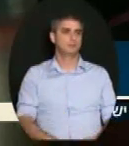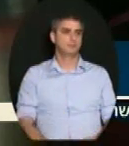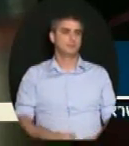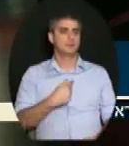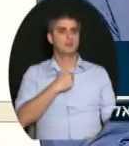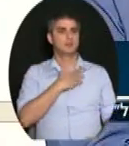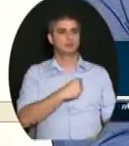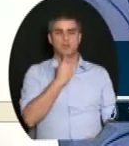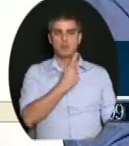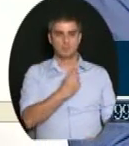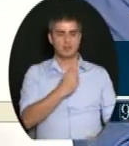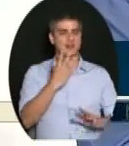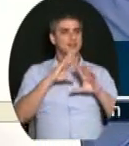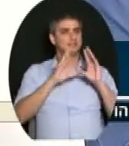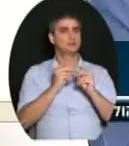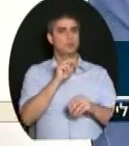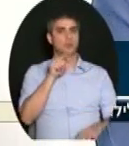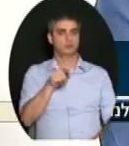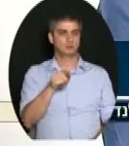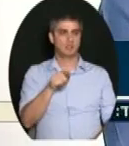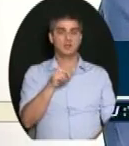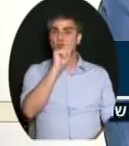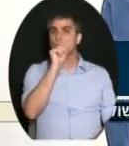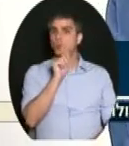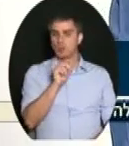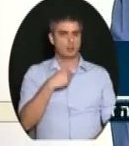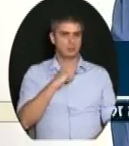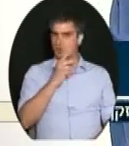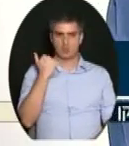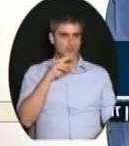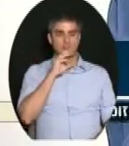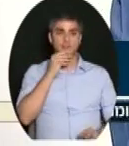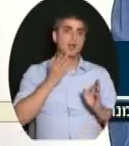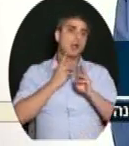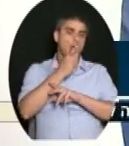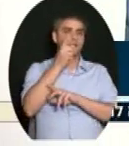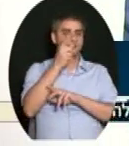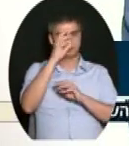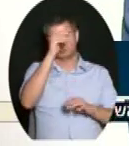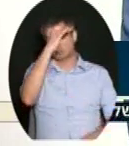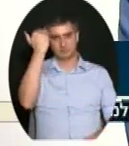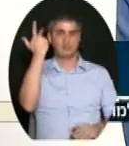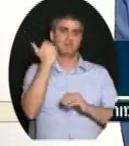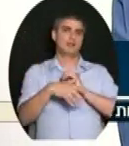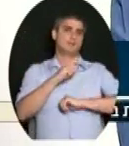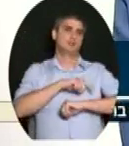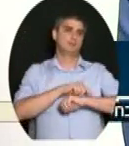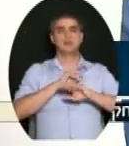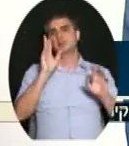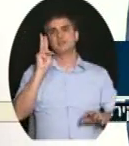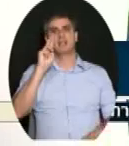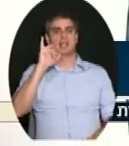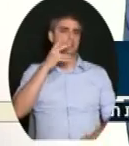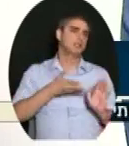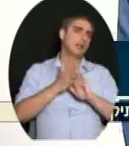רוני. אני רוצה לומר לסיכום העניין הזה, שכנראה, אני לא הייתי הולך עם זה רחוק, וזה הקצנה, ונגמר הזמן, וקרי